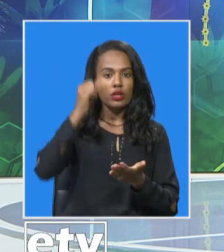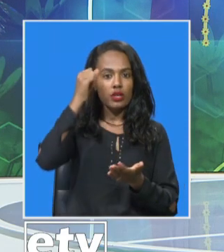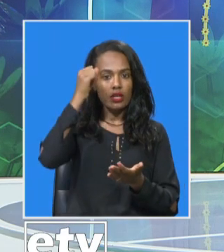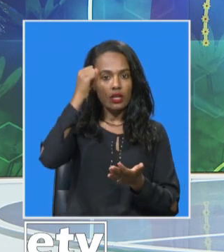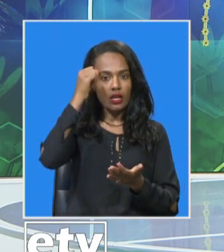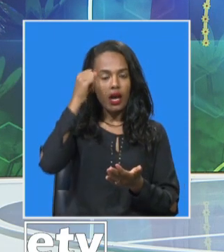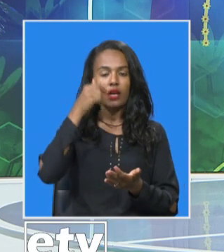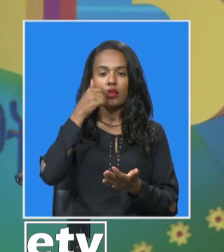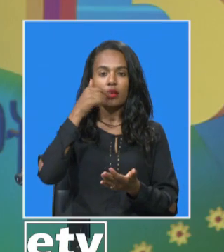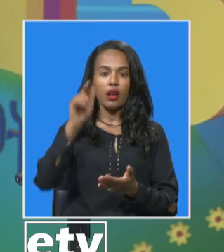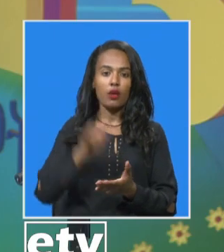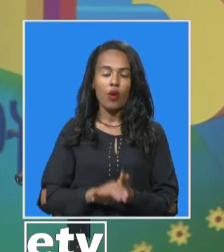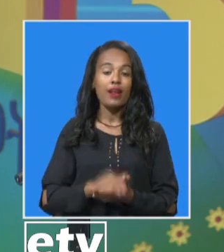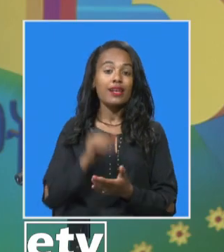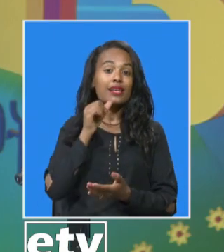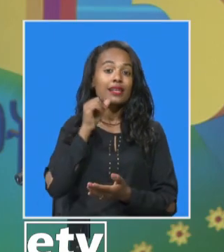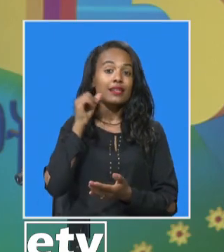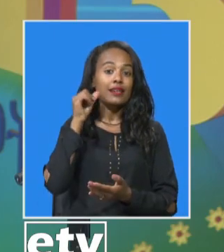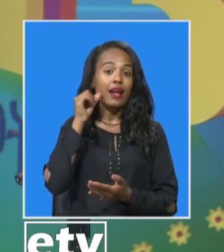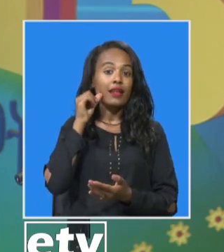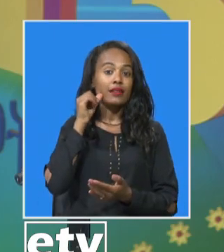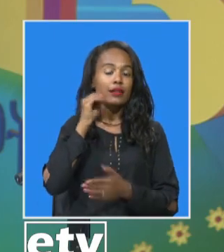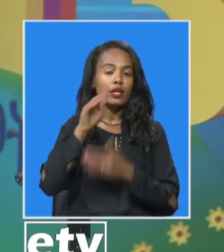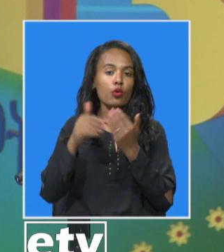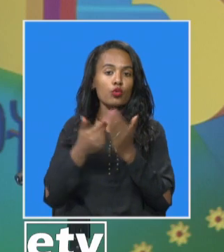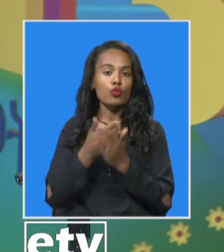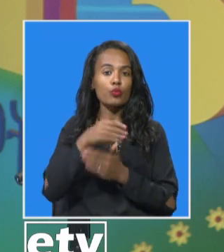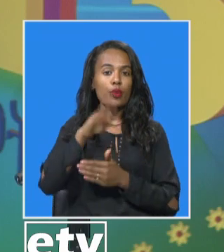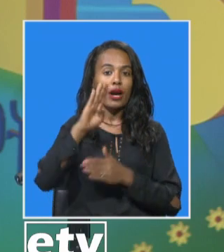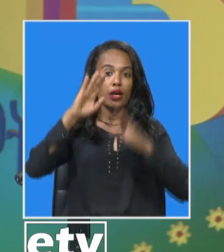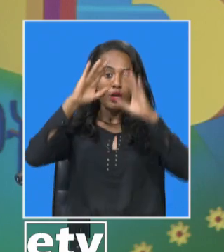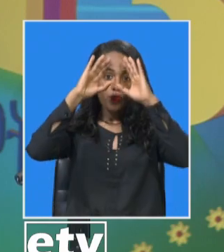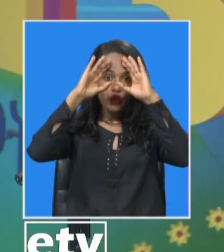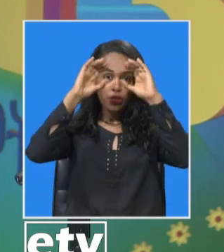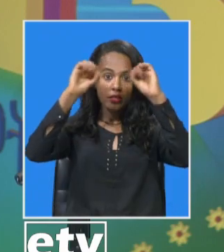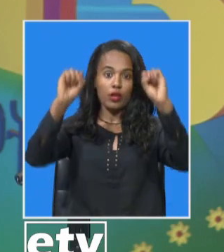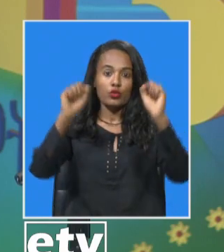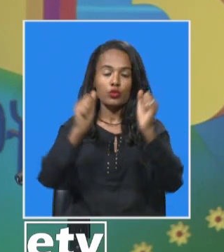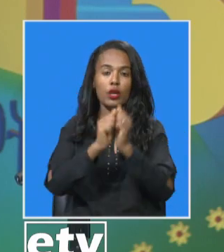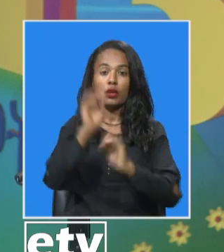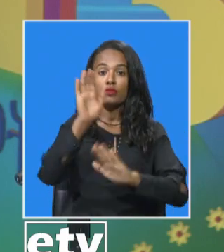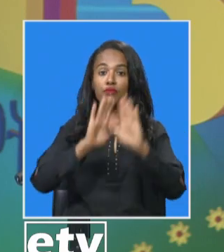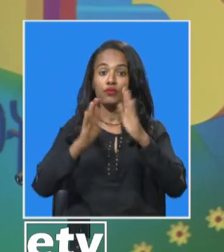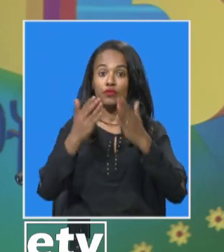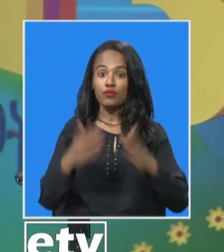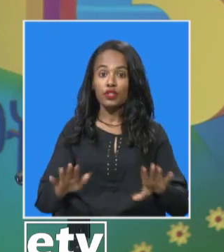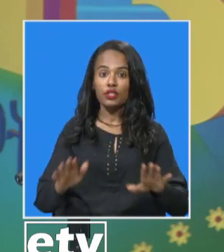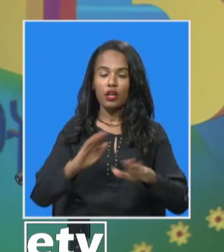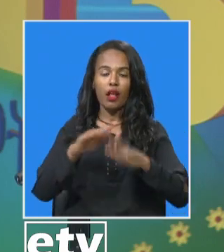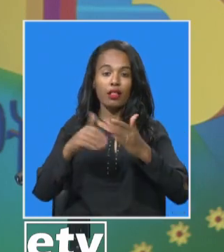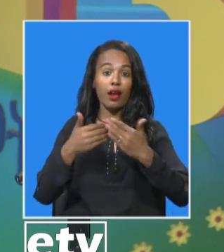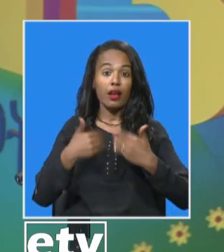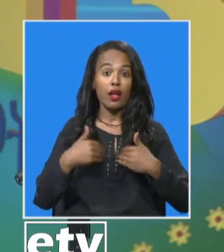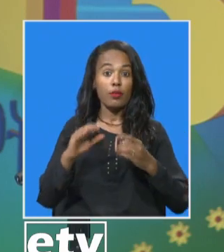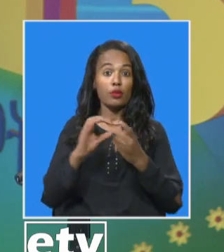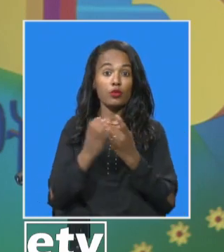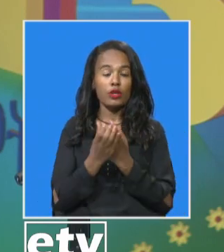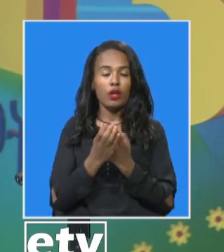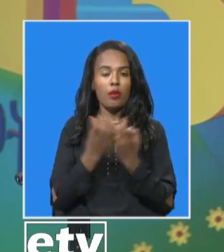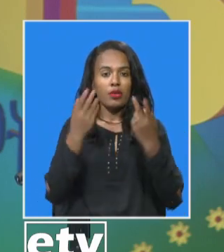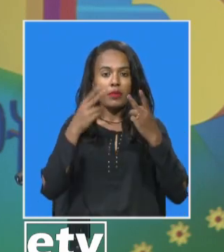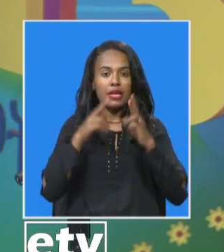ደሴ ይጠቁመዋል። ትናንትና ከሁሉም የባንክ ፕሬዚዳንቶች ጋር ገምግመናል። አጠቃላይ ያሉበትን ሁኔታ በተመለከተ